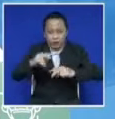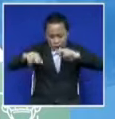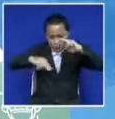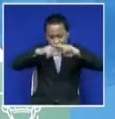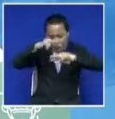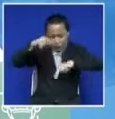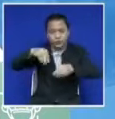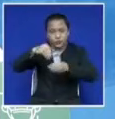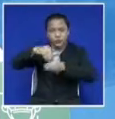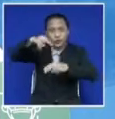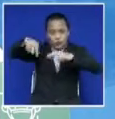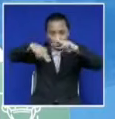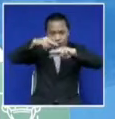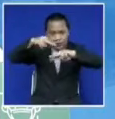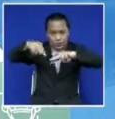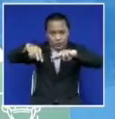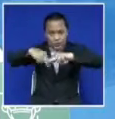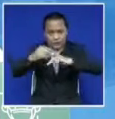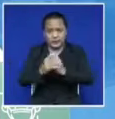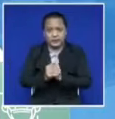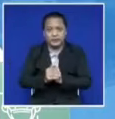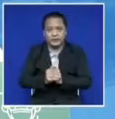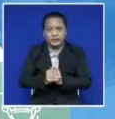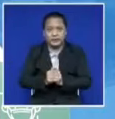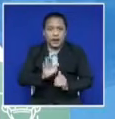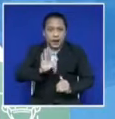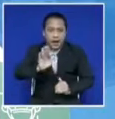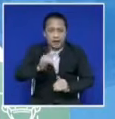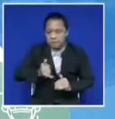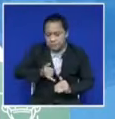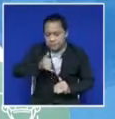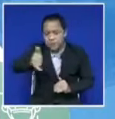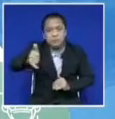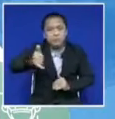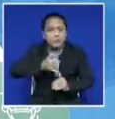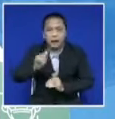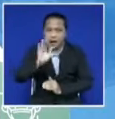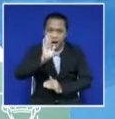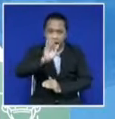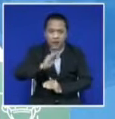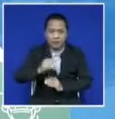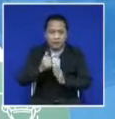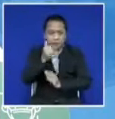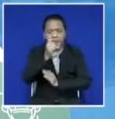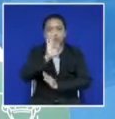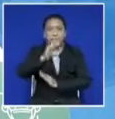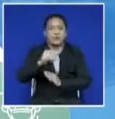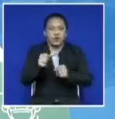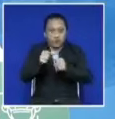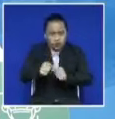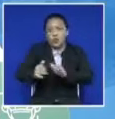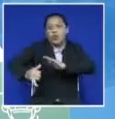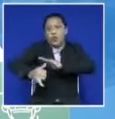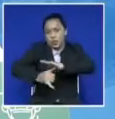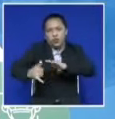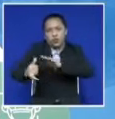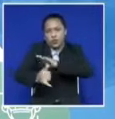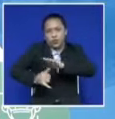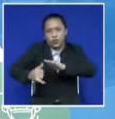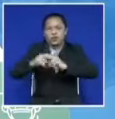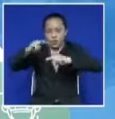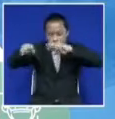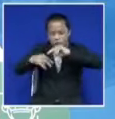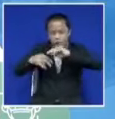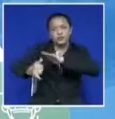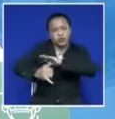ไว้นะครับไม่ให้การมีการเดินออกมาไปตามที่ต่างๆไม่ได้นะครับให้อยู่เป็นการควบคุ